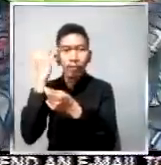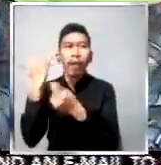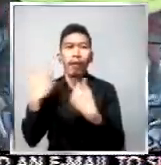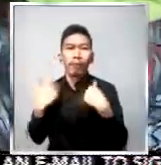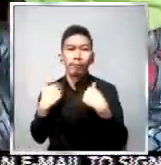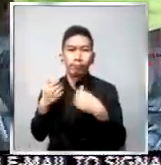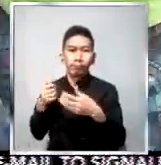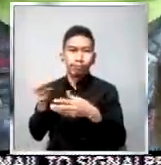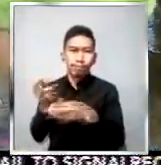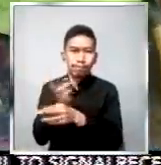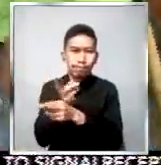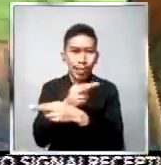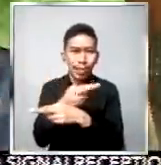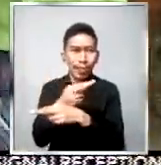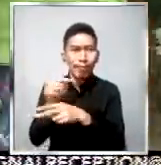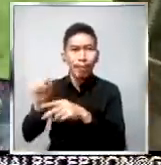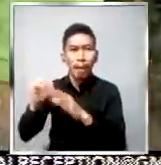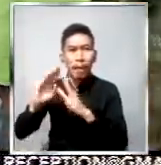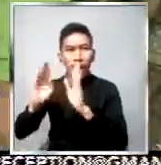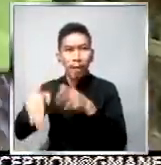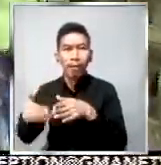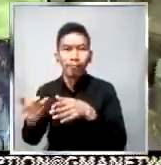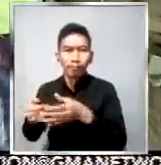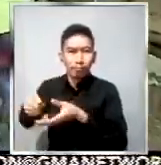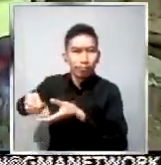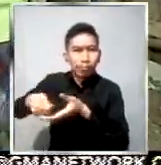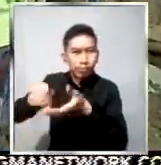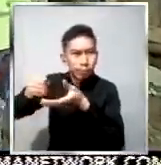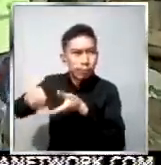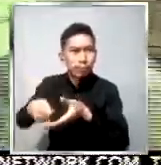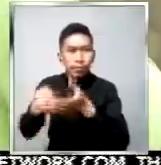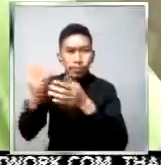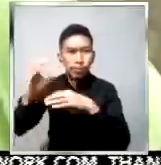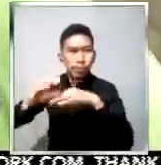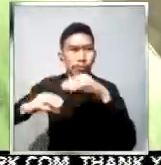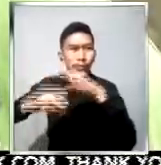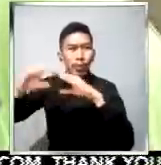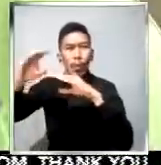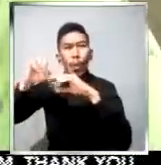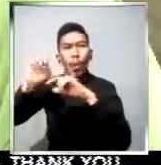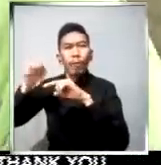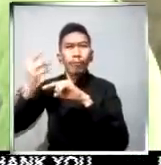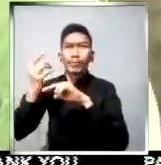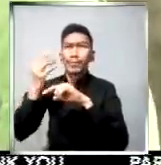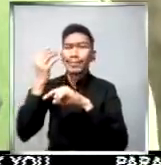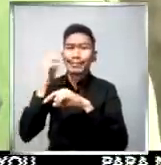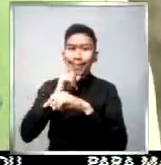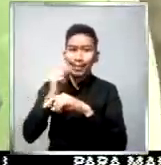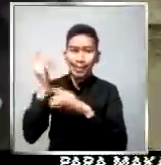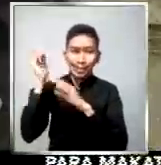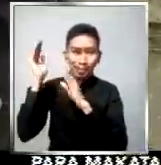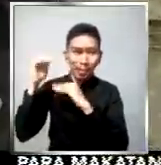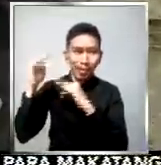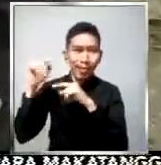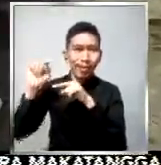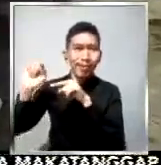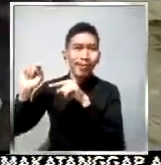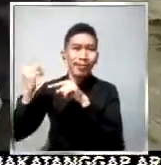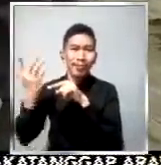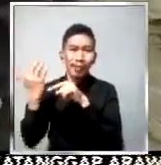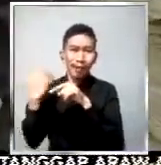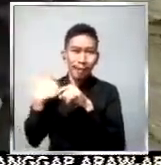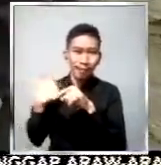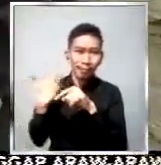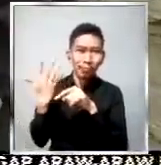na aabot ang dagat sa kanyang bahay nang ipatayo niya ito noong 2004 mula sa 4 na taong pagtatrabaho sa Saudi. Kagabi,